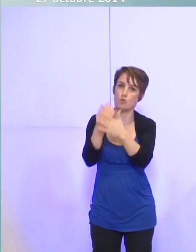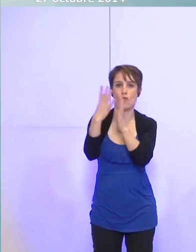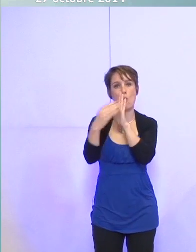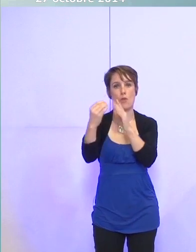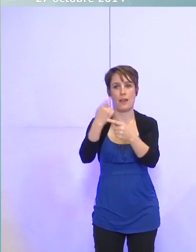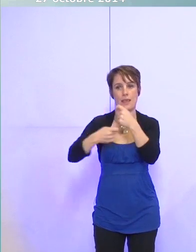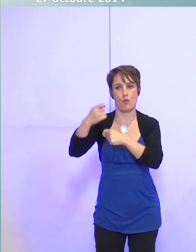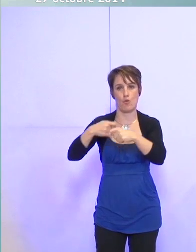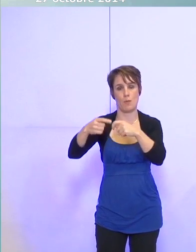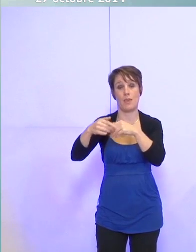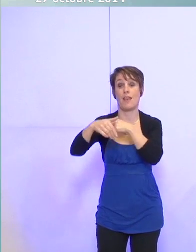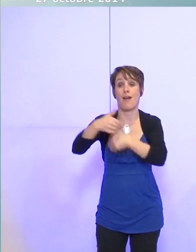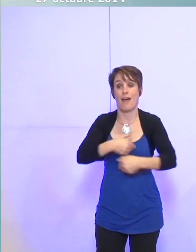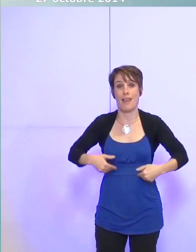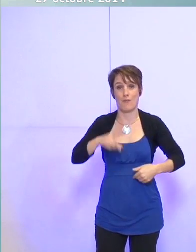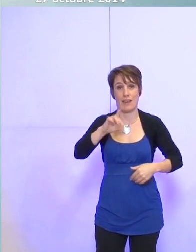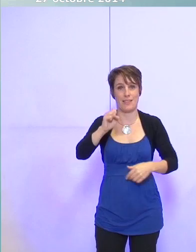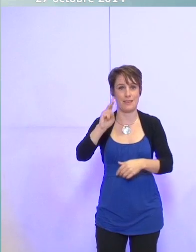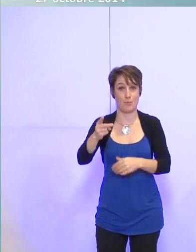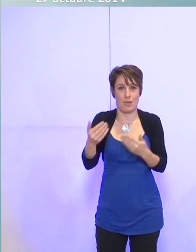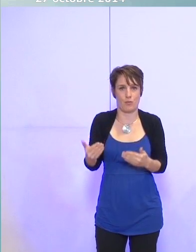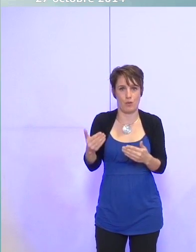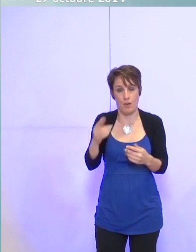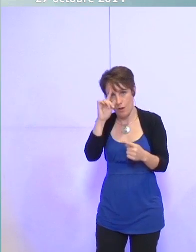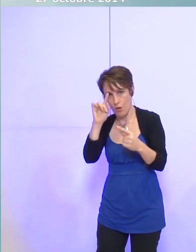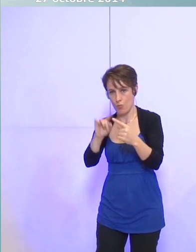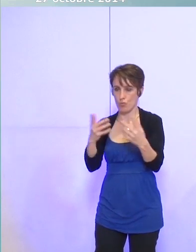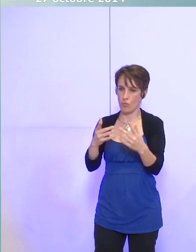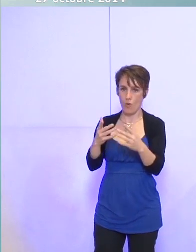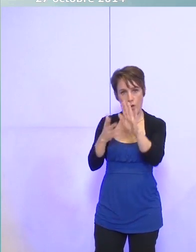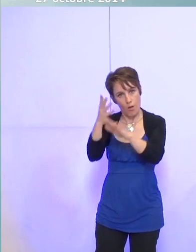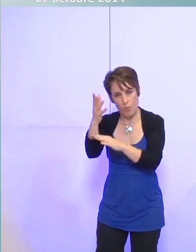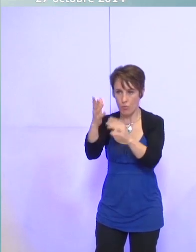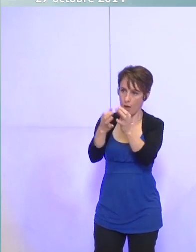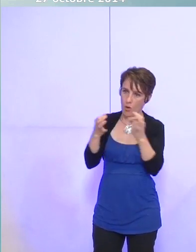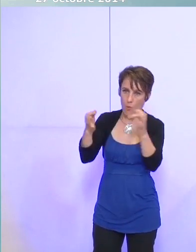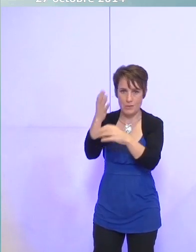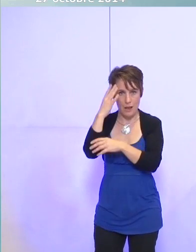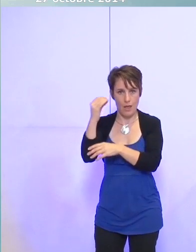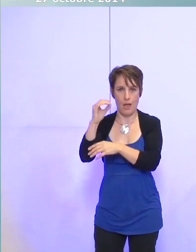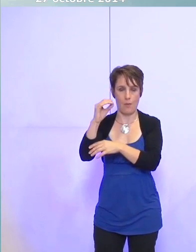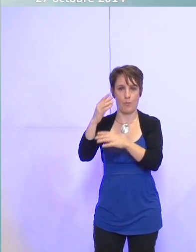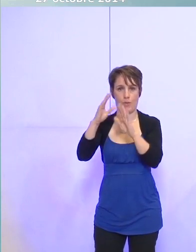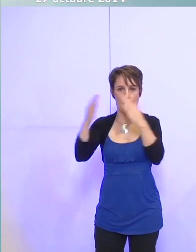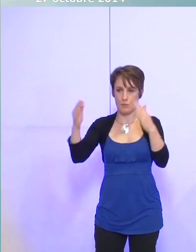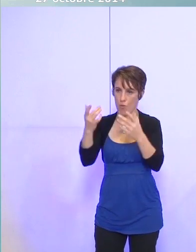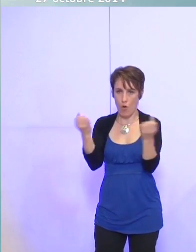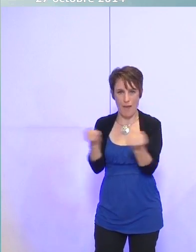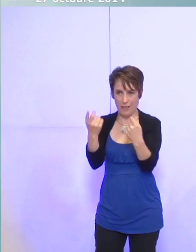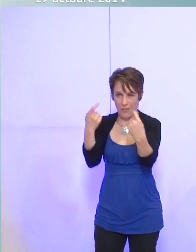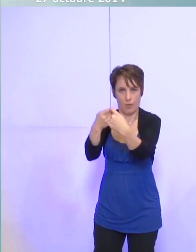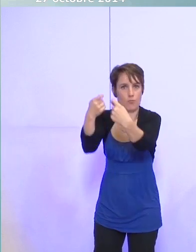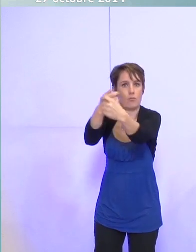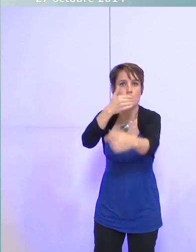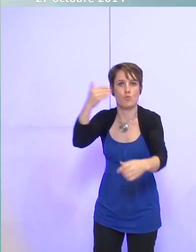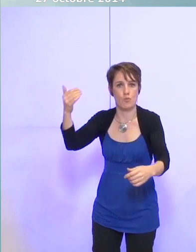la fin de la DSP actuelle, afin d'assurer au mieux l'avenir des activités gérées à ce jour par la SEM Alpexpo. À Alpexpo comme ailleurs,